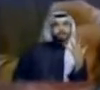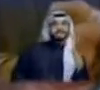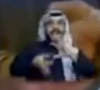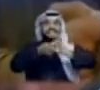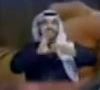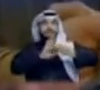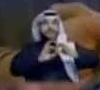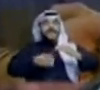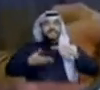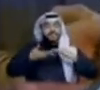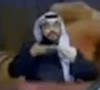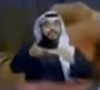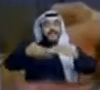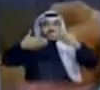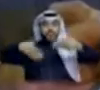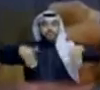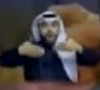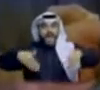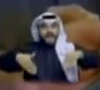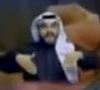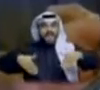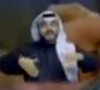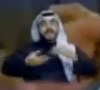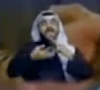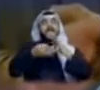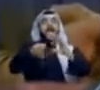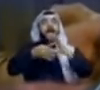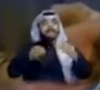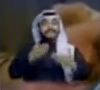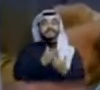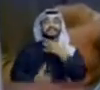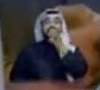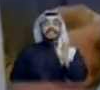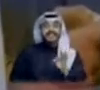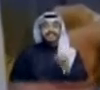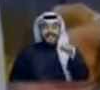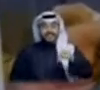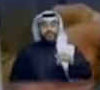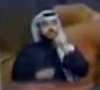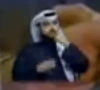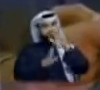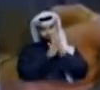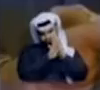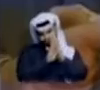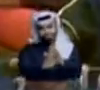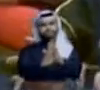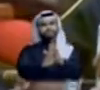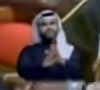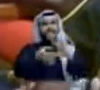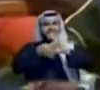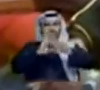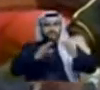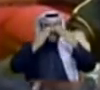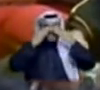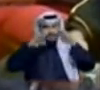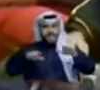عام لذوي الإعاقة، سواء من هي التخصصية أو العامة، وكل الدعم لجمعيات المكفوفين.